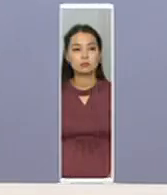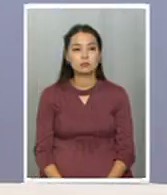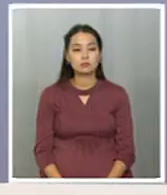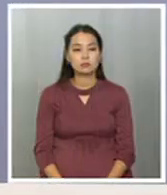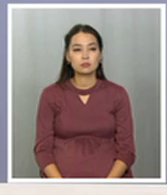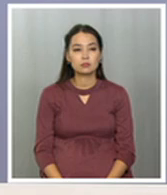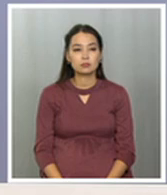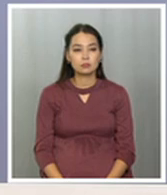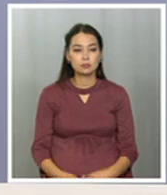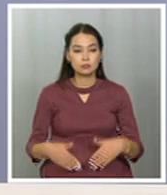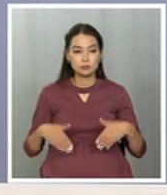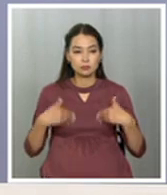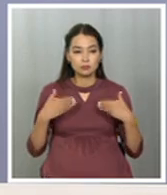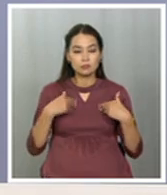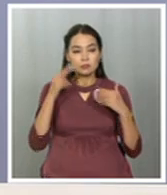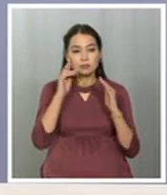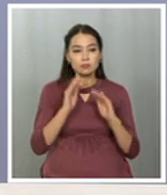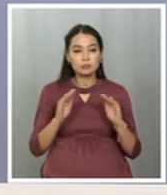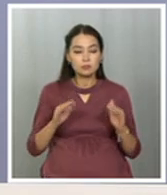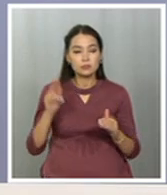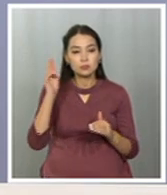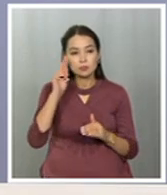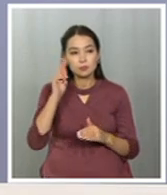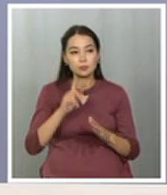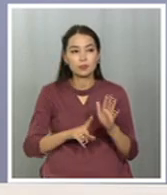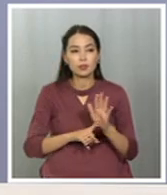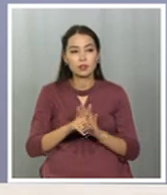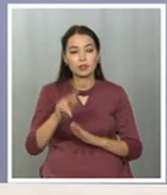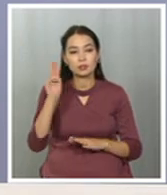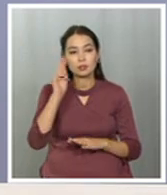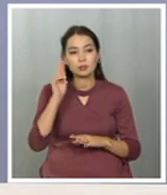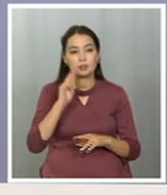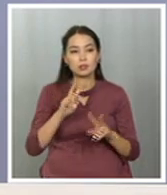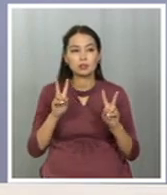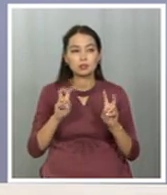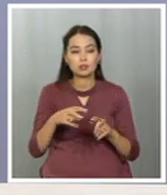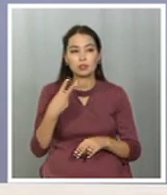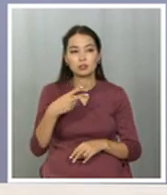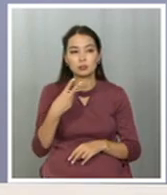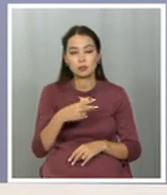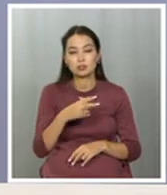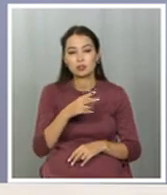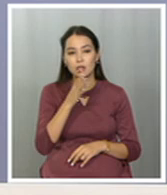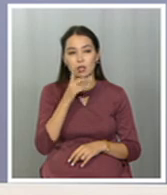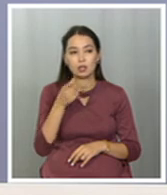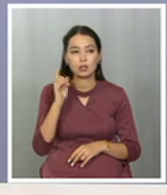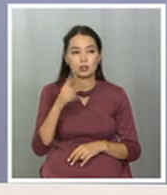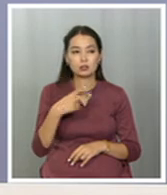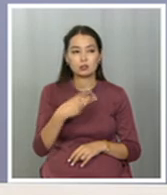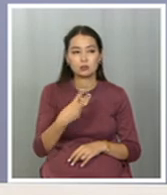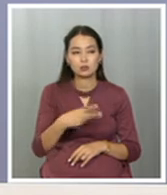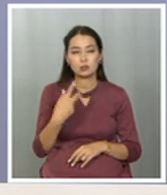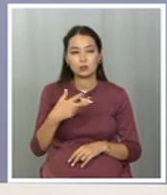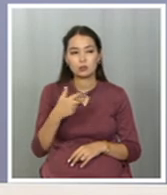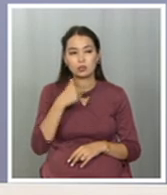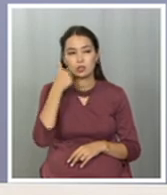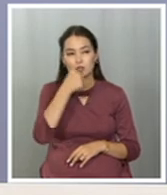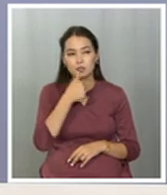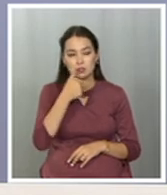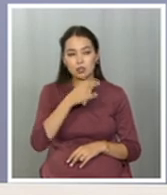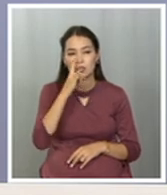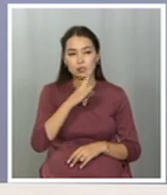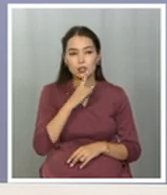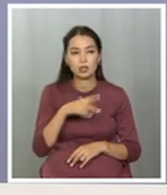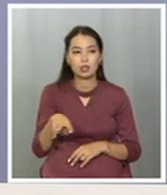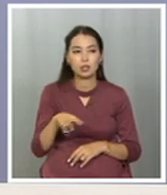Сәлеметсіздер ме оқушылар, сабағымызды бастайық. Сабағымыздың тақырыбы 20-шы ғасырдың 20-шы 30-шы жылдарындағы